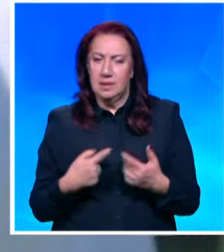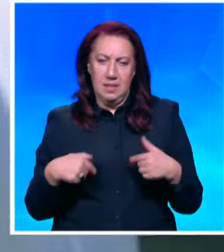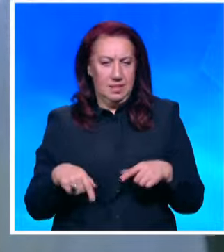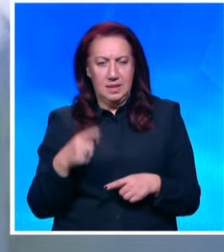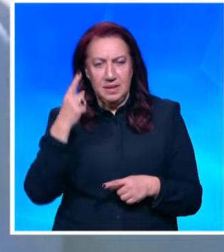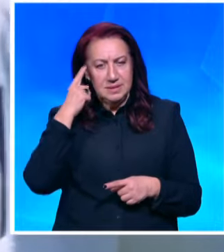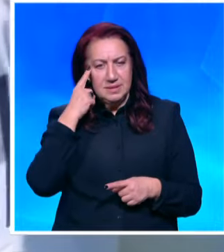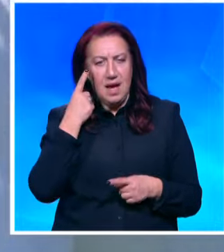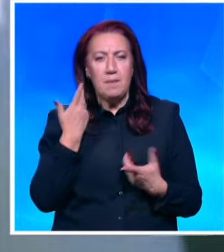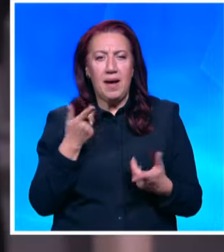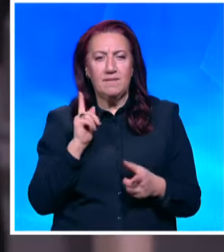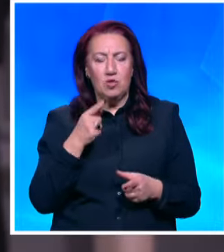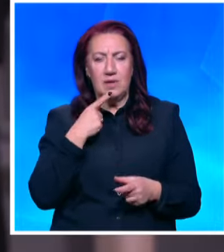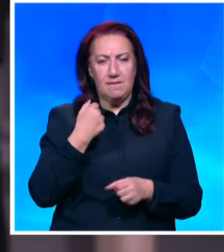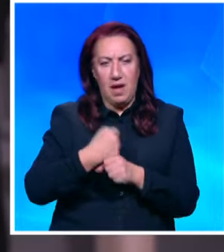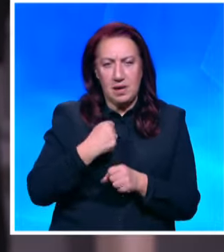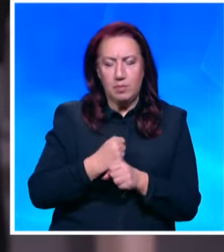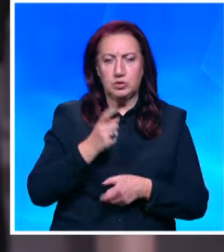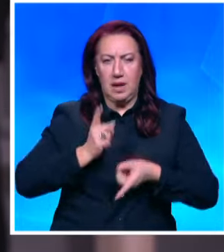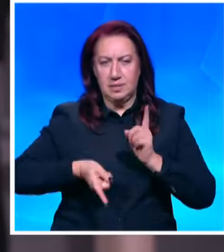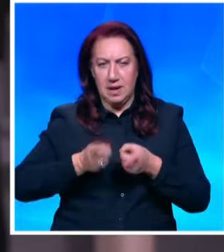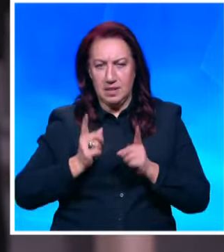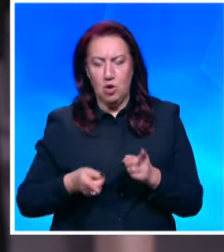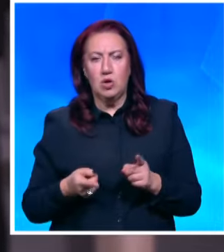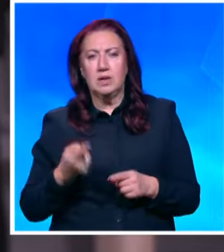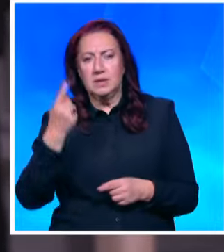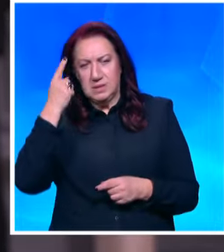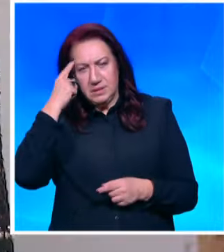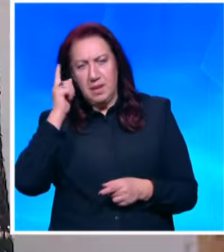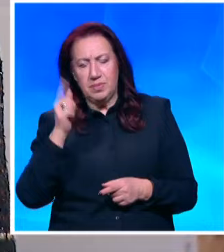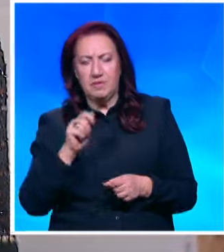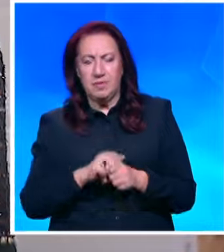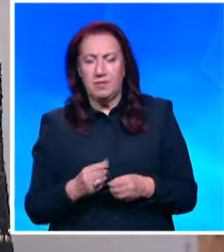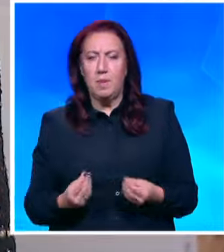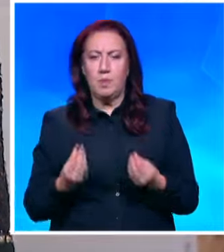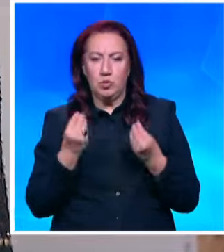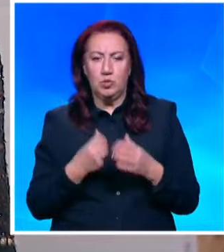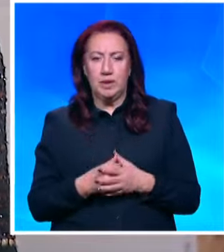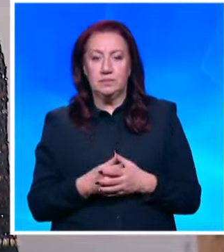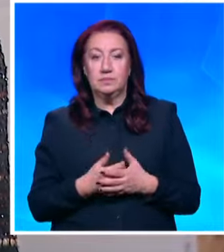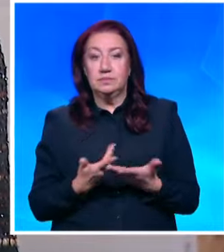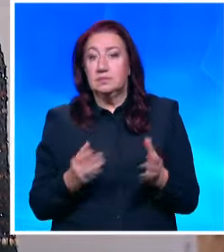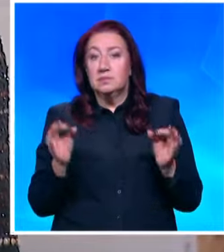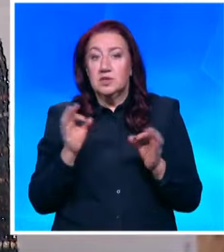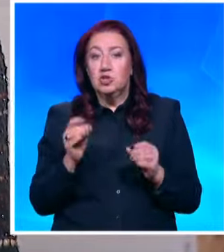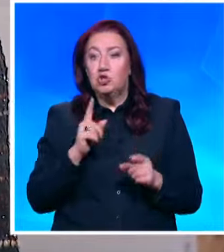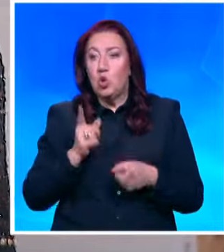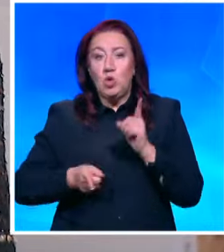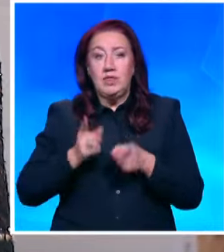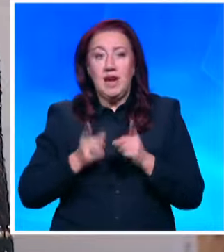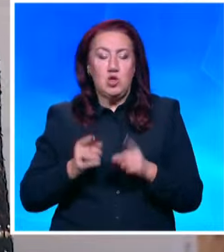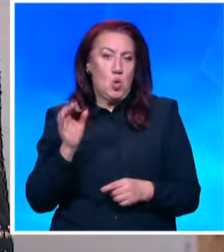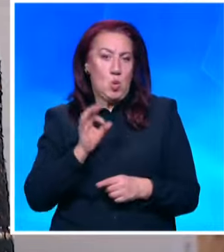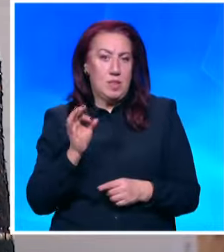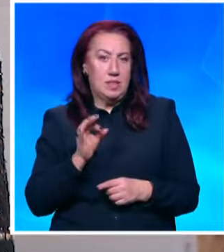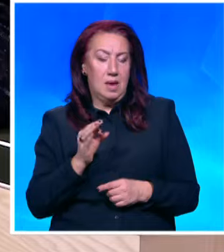върху какво трябва да работим, знаехме какво искаме като отбор и знаехме, че трябва да направим още по-силно. Той защо не е с теб на турнирите, само Джейми Делгадо